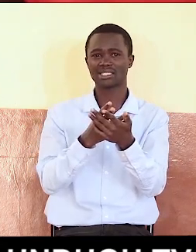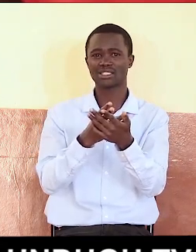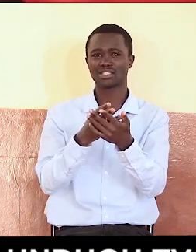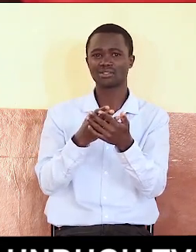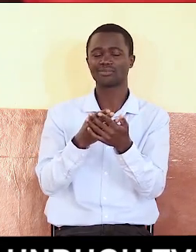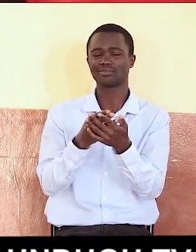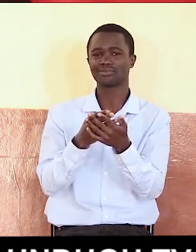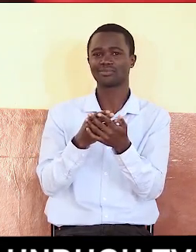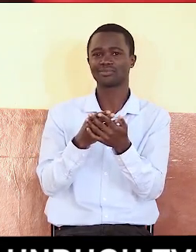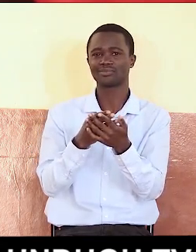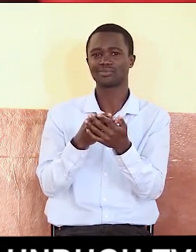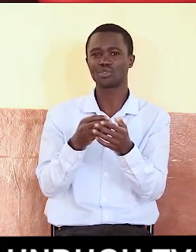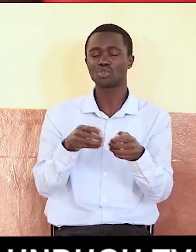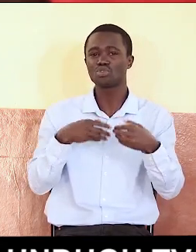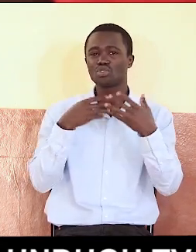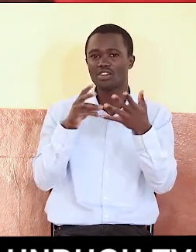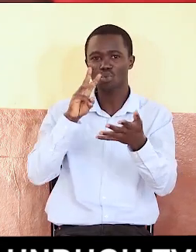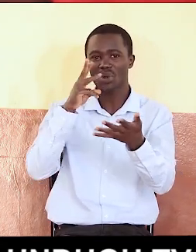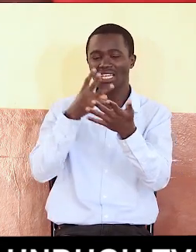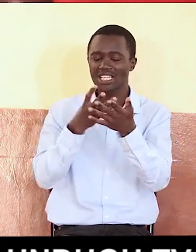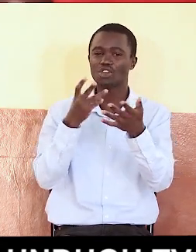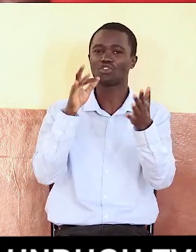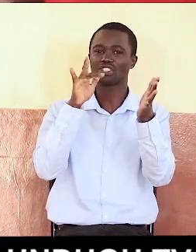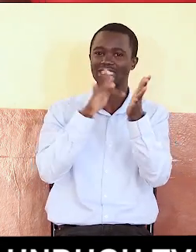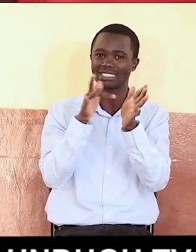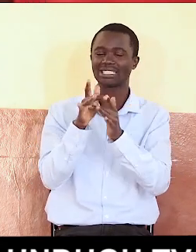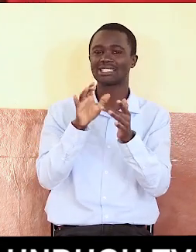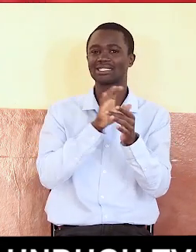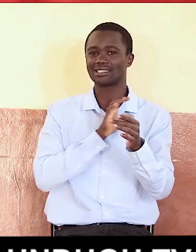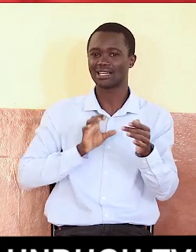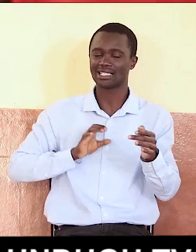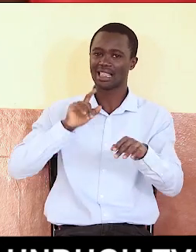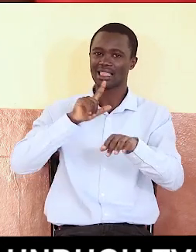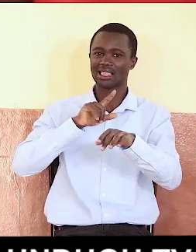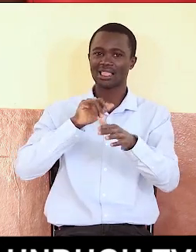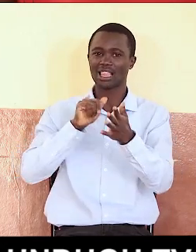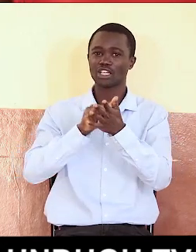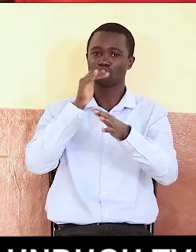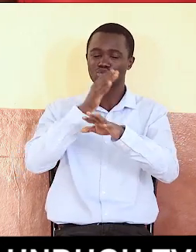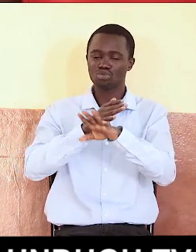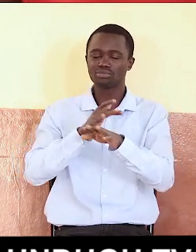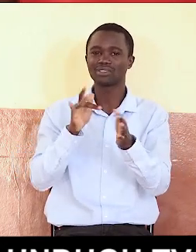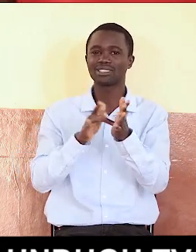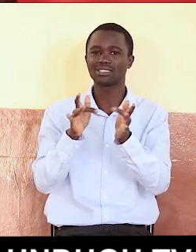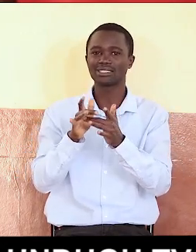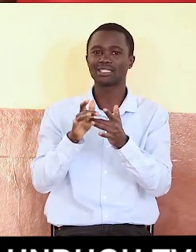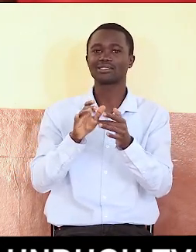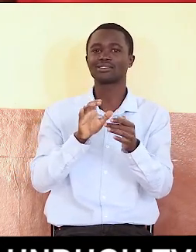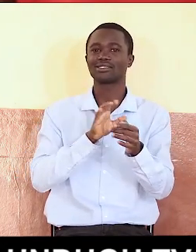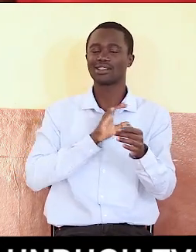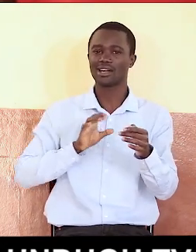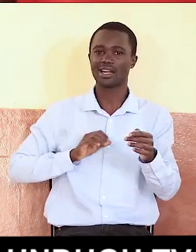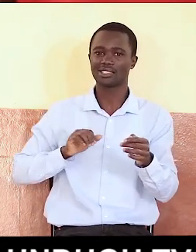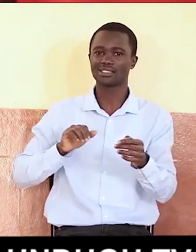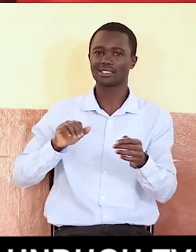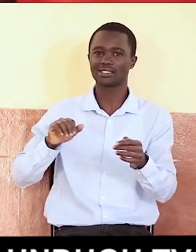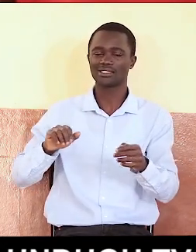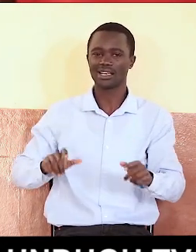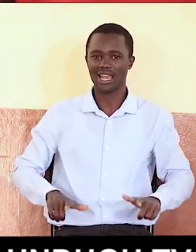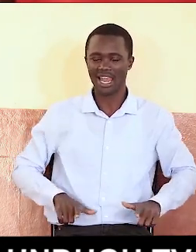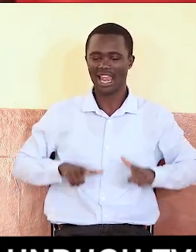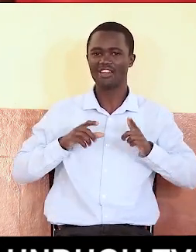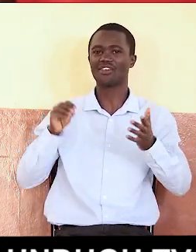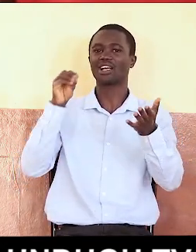ushuhuda wa Yesu wa kweli, na ya kwamba amefufuka na angali anaishi